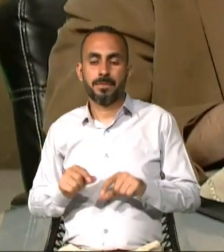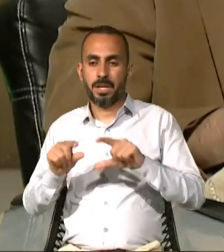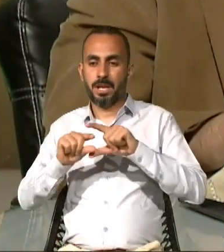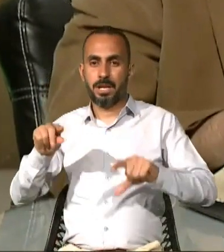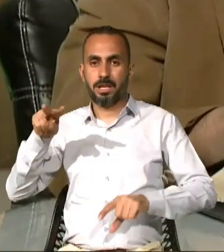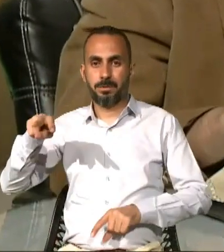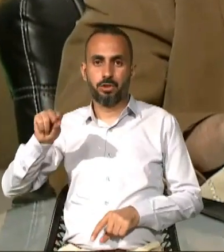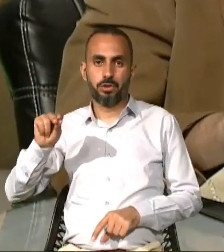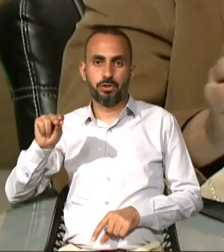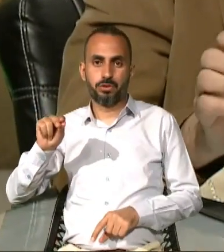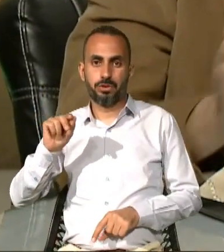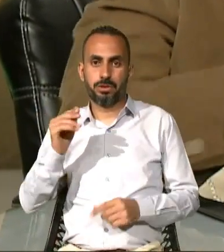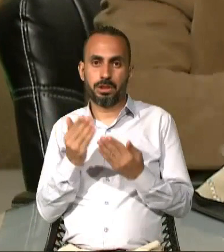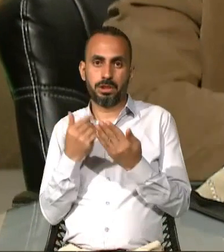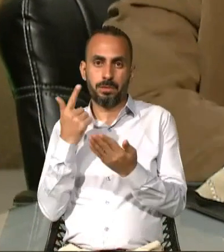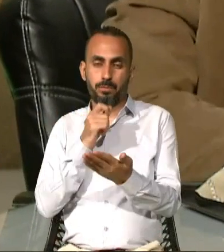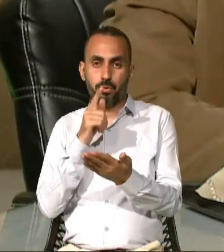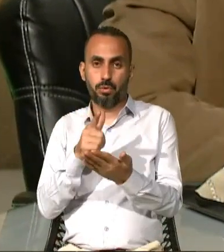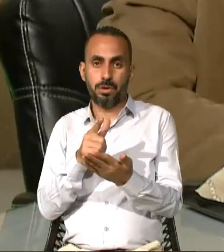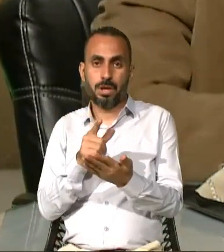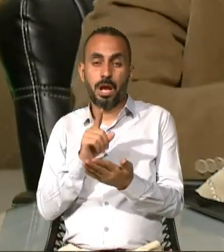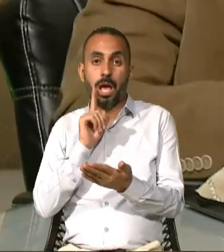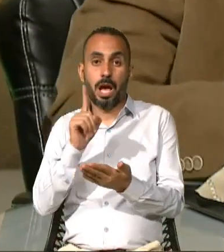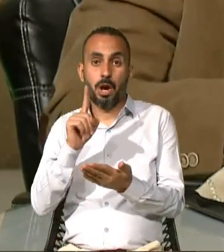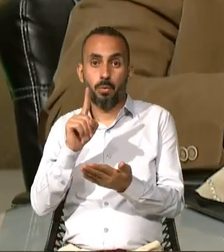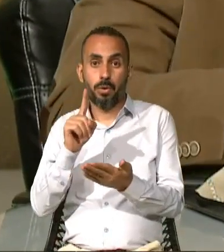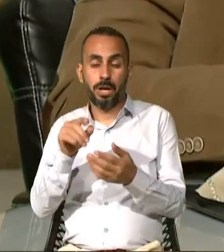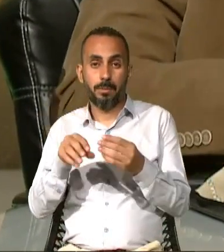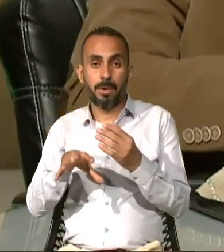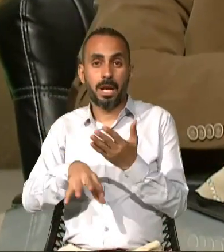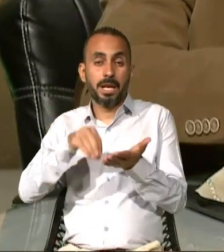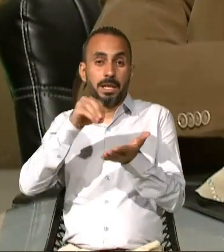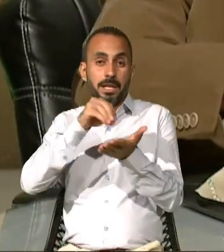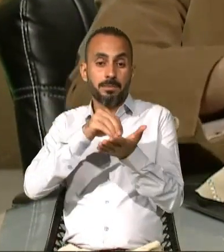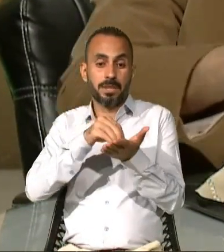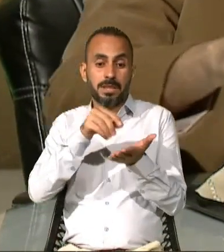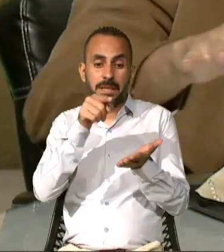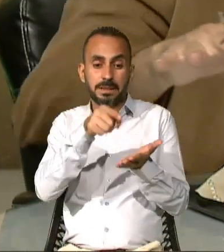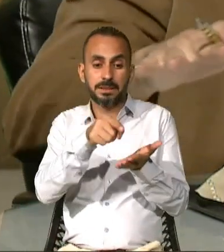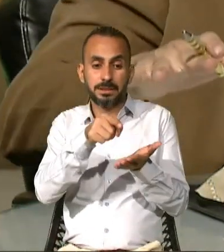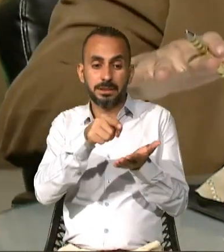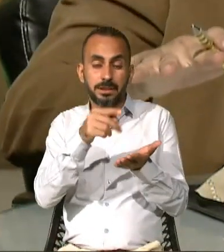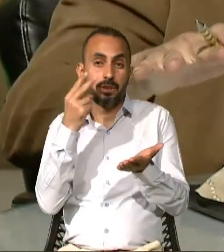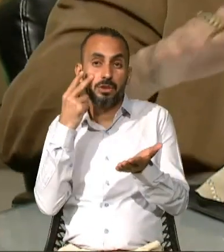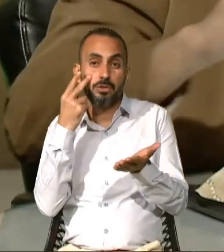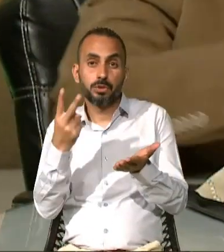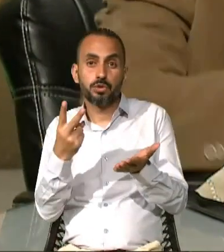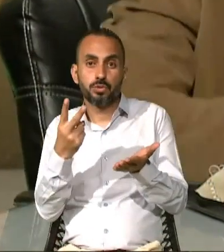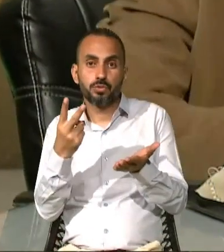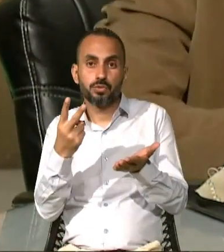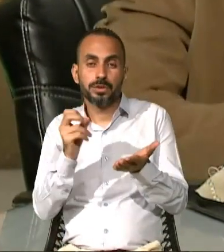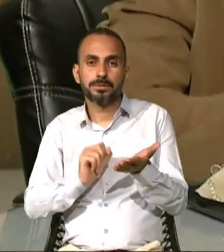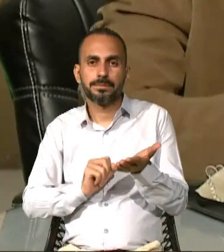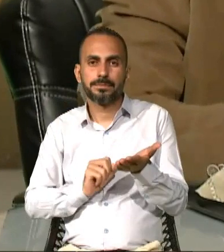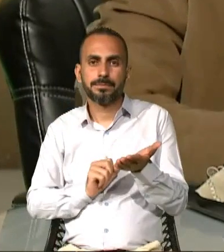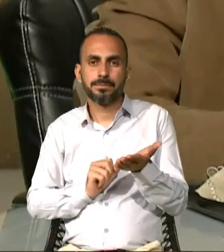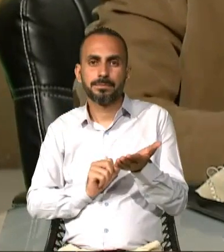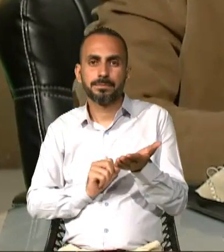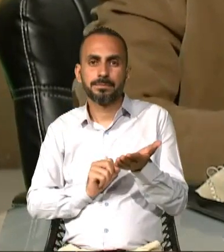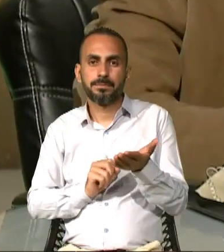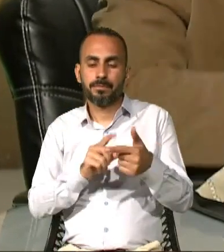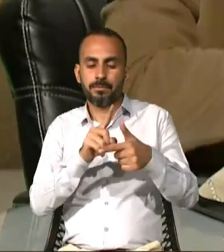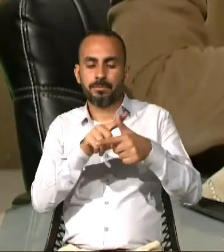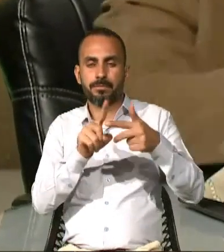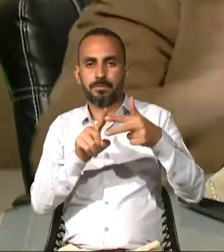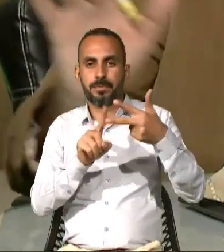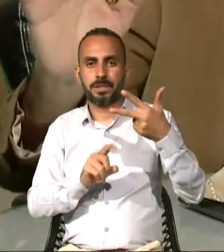ومتى ابتدأت هذه تكون. لما تشوفوا أحداث اقتراب النهاية بتكون قال تعملوا ثلاث